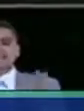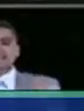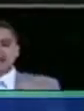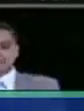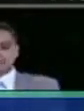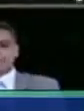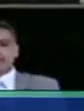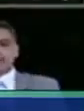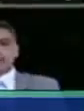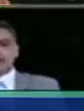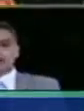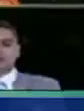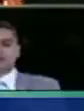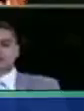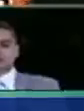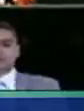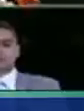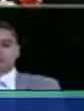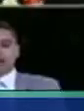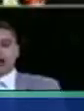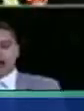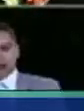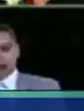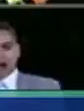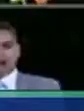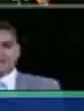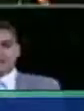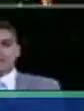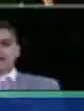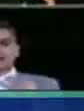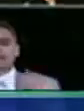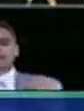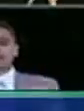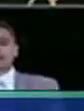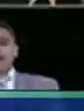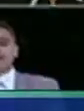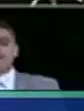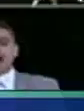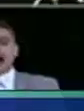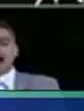انا يعني على علم بحاجات كتير بتتعمل،